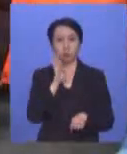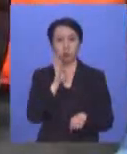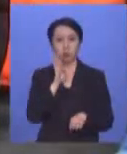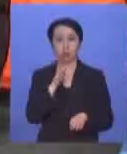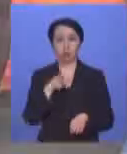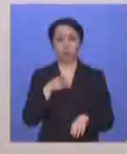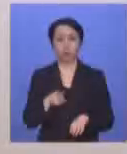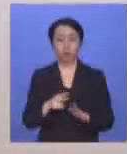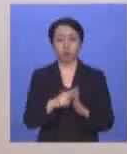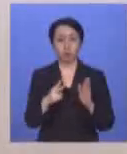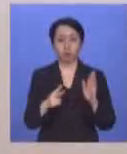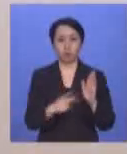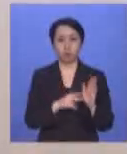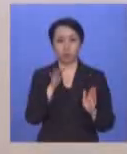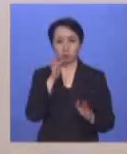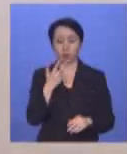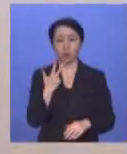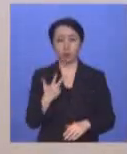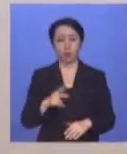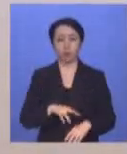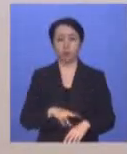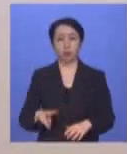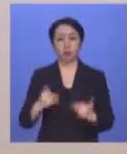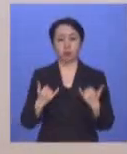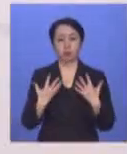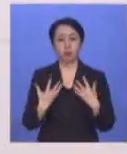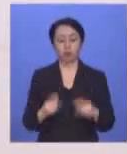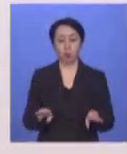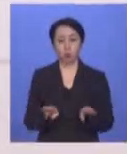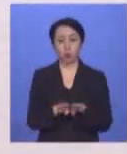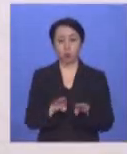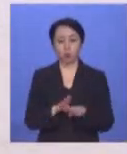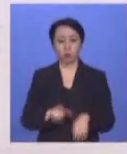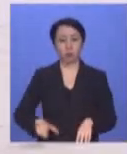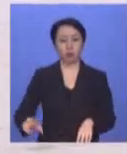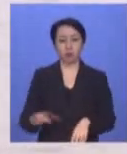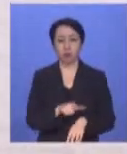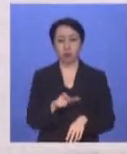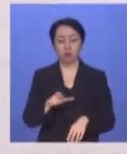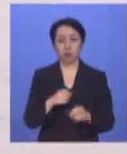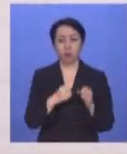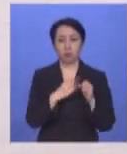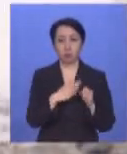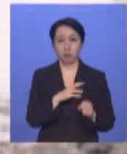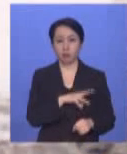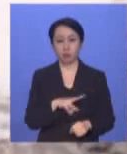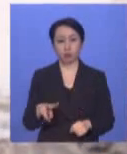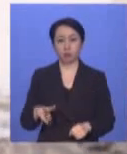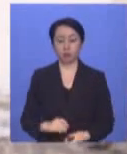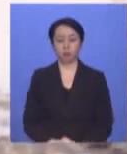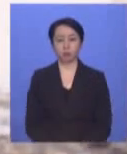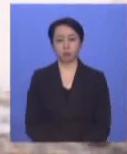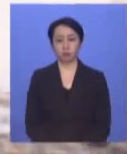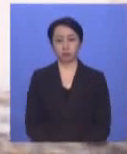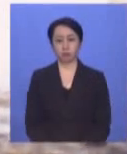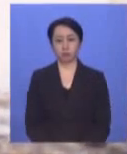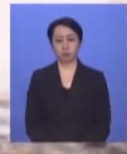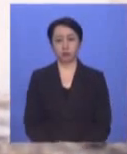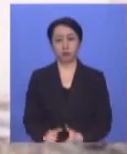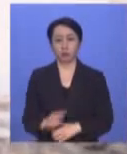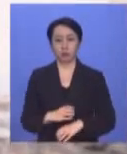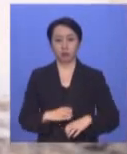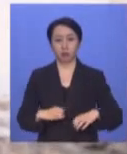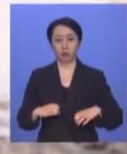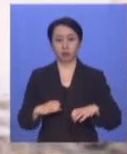показатели 2017 года на 3 метра. На сегодняшний день уровень реки Есель составляет 15 метров. Береговая линия находится порядка 100